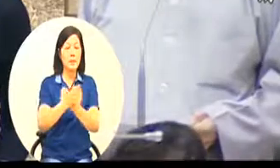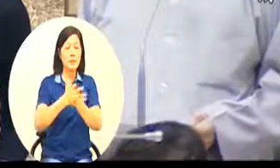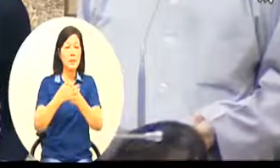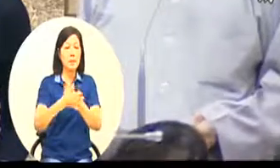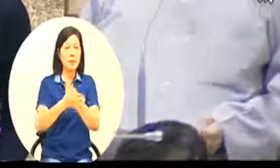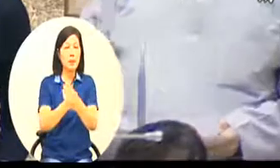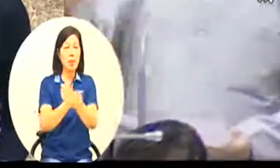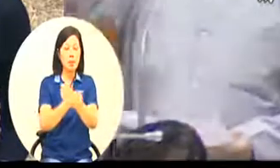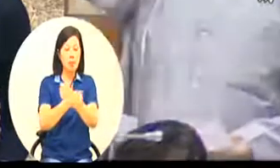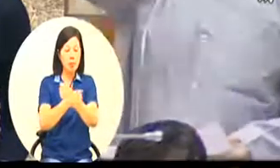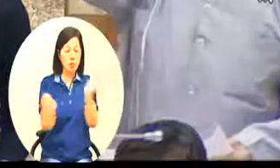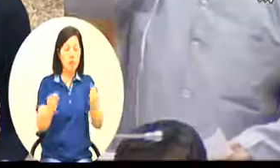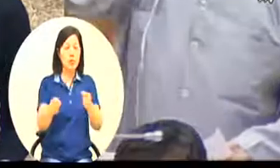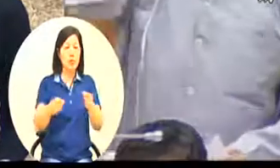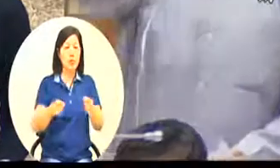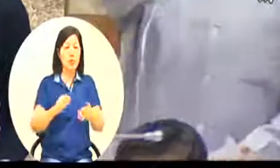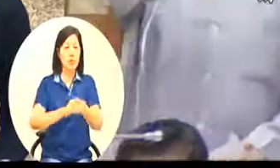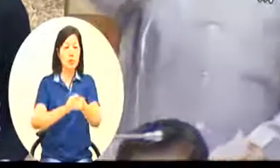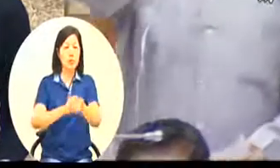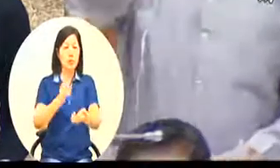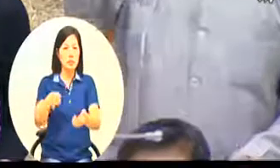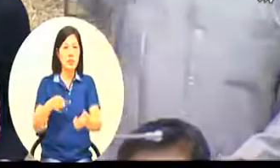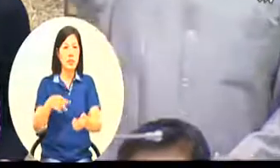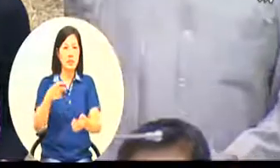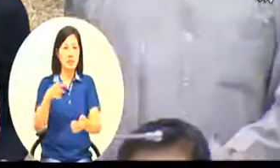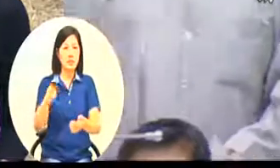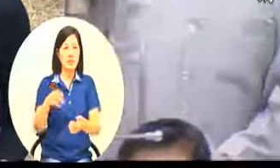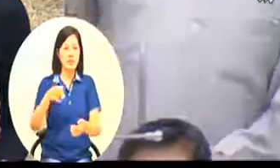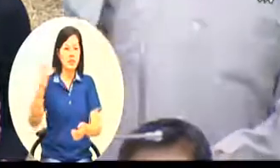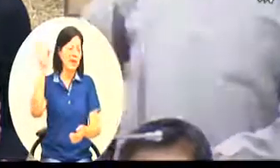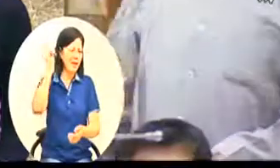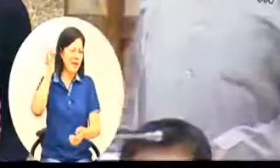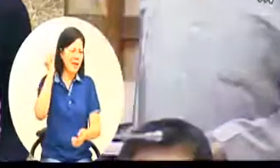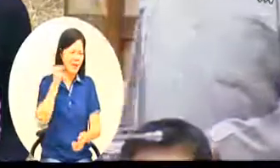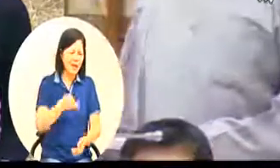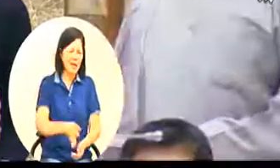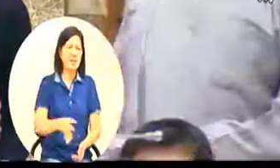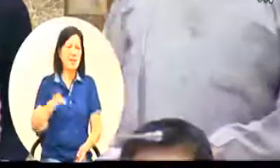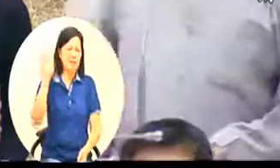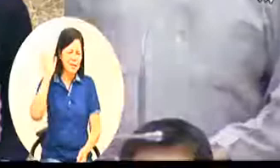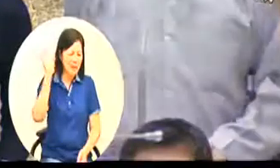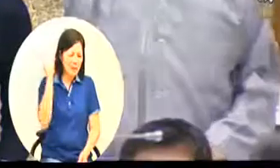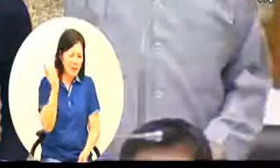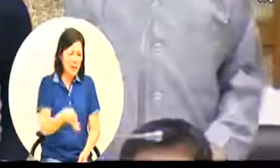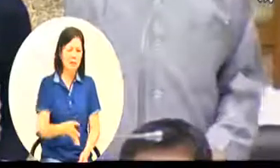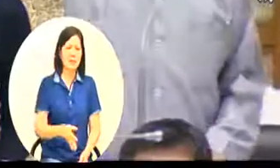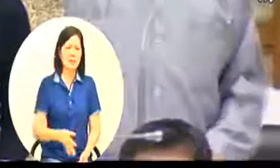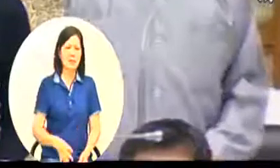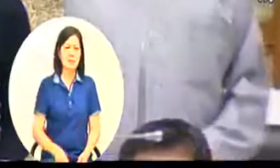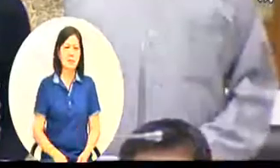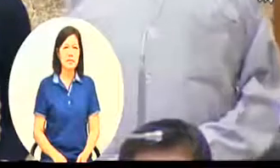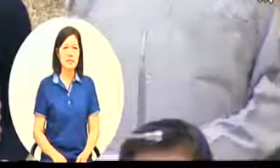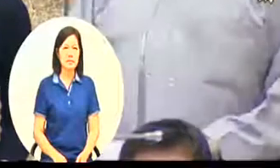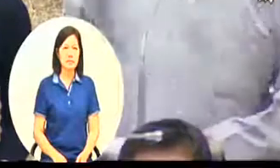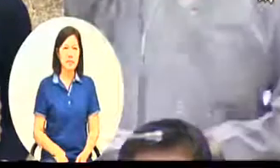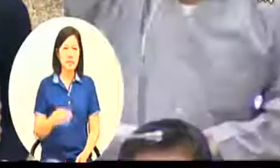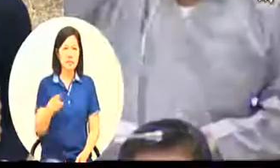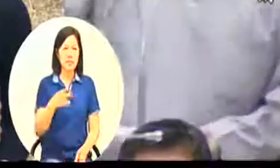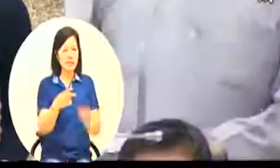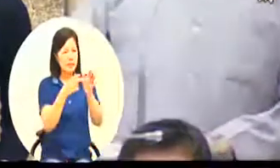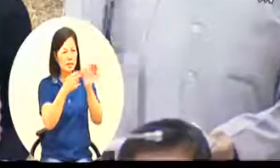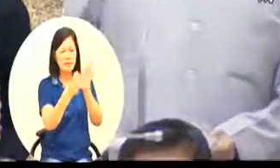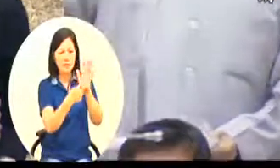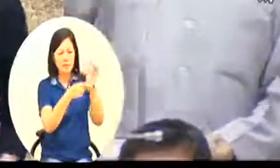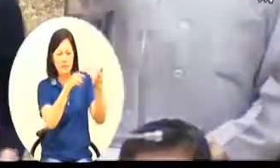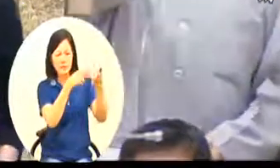吼，袂使从事 吼。我来免讲去，迄我拢听足侪中监讲规拖拉久啊啦。安尼，比例是咩啦？安尼